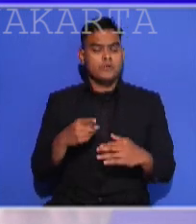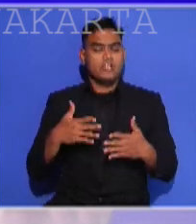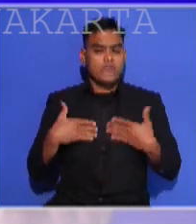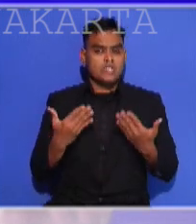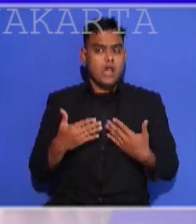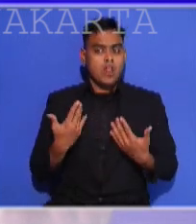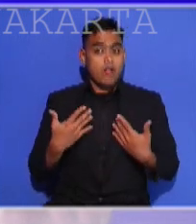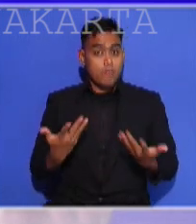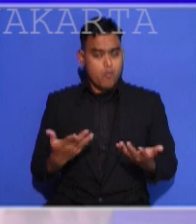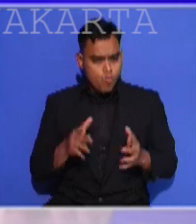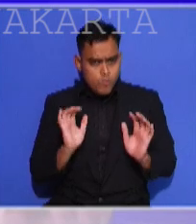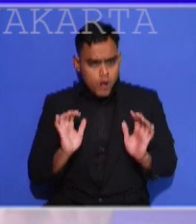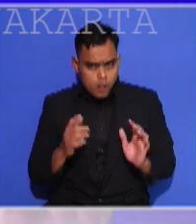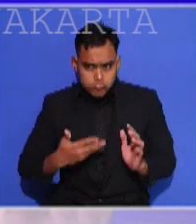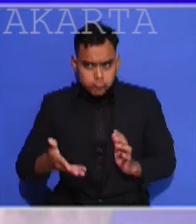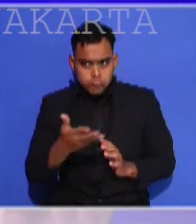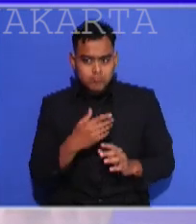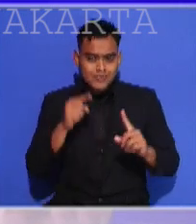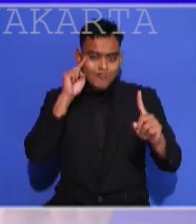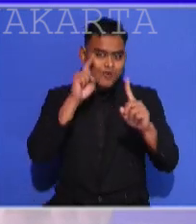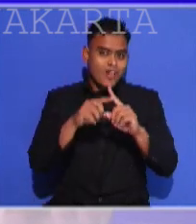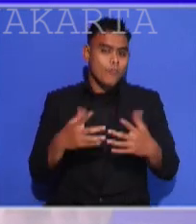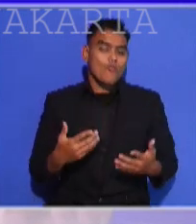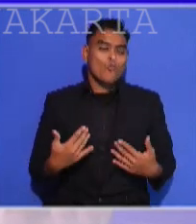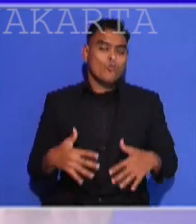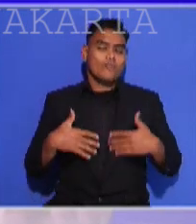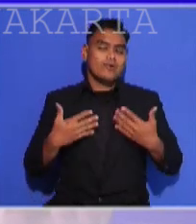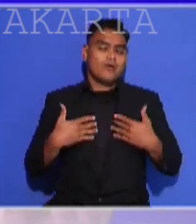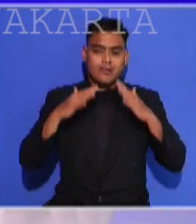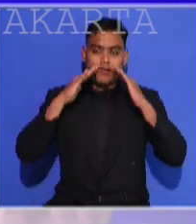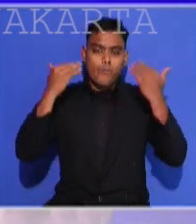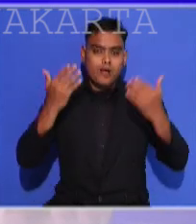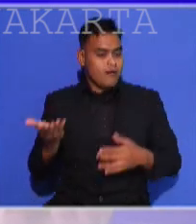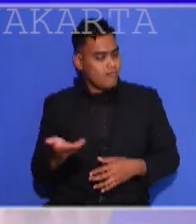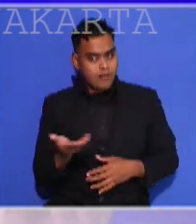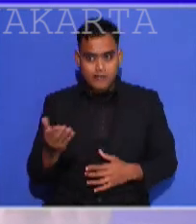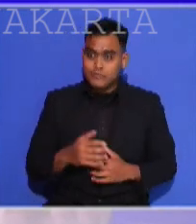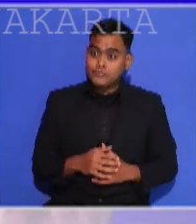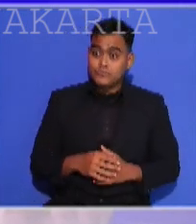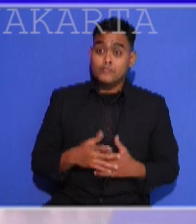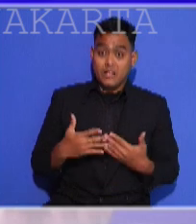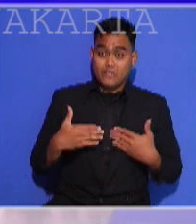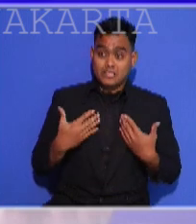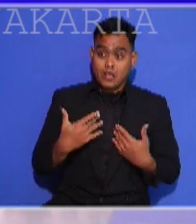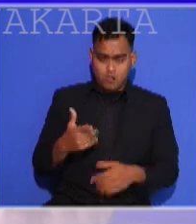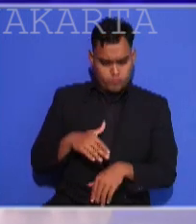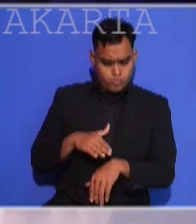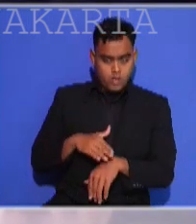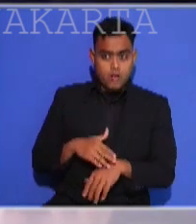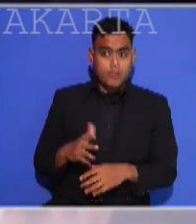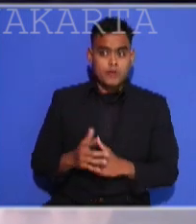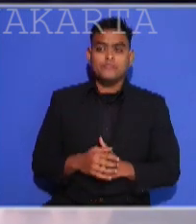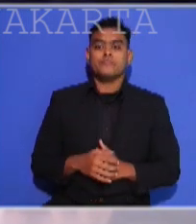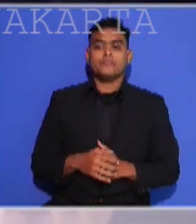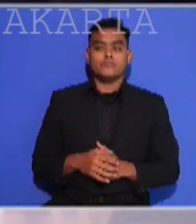warganya juga dikenal ramah dalam menerima wisatawan namun di balik potensi pariwisata dan budaya DIY juga rawan bencana alam